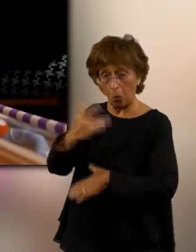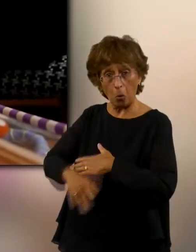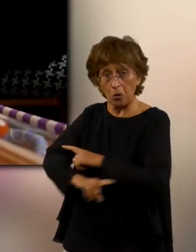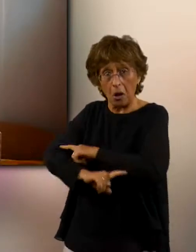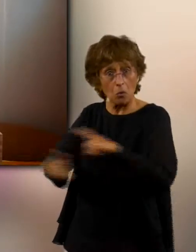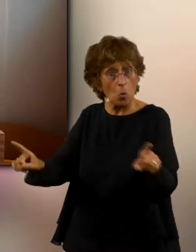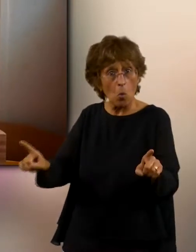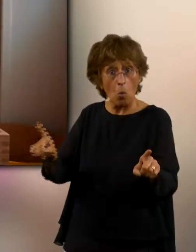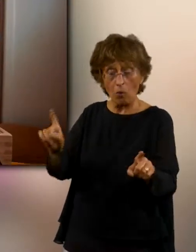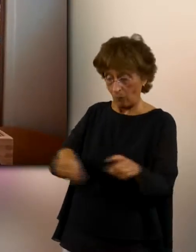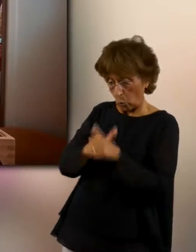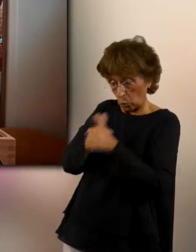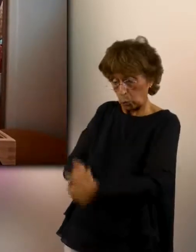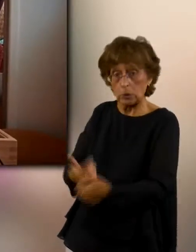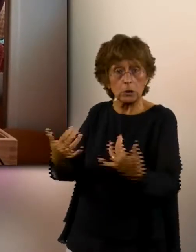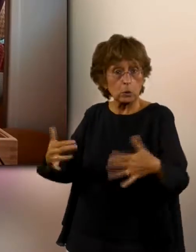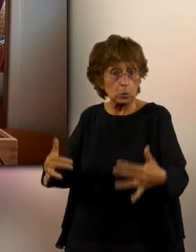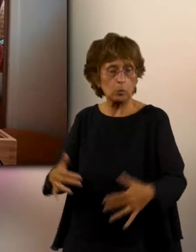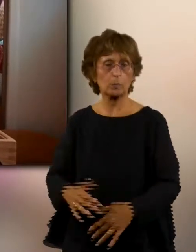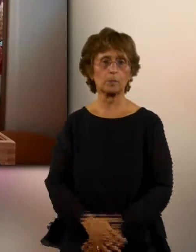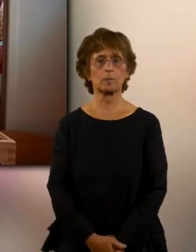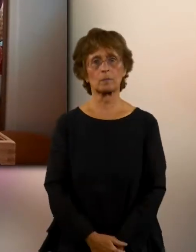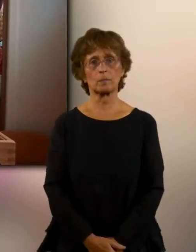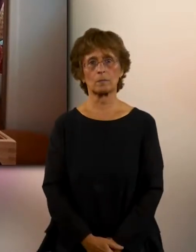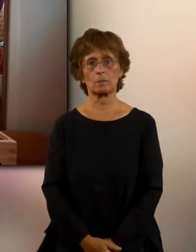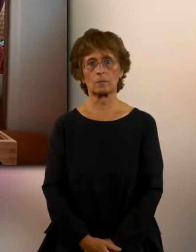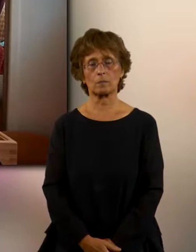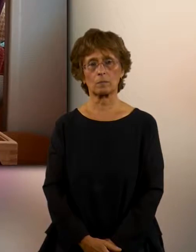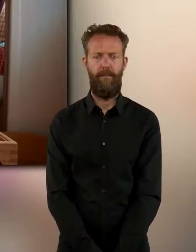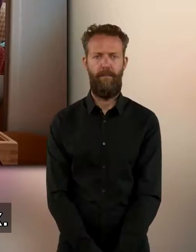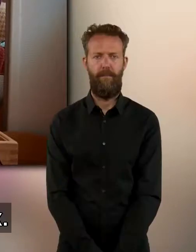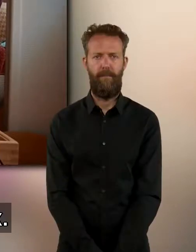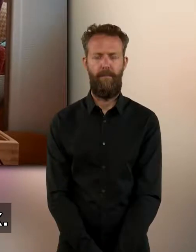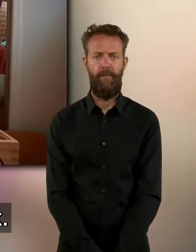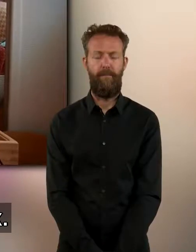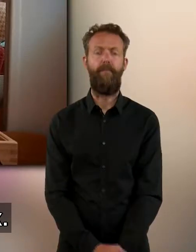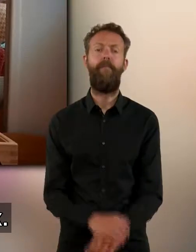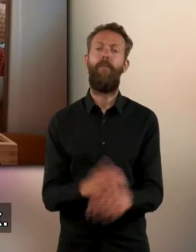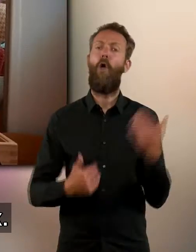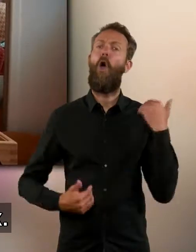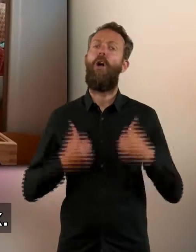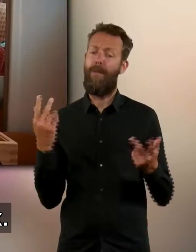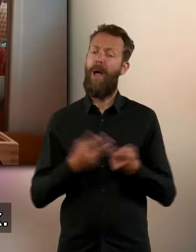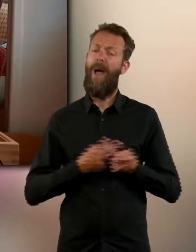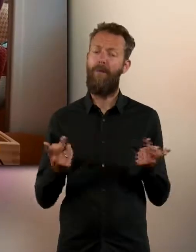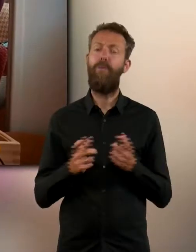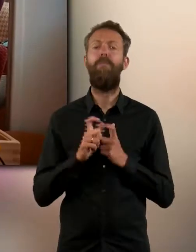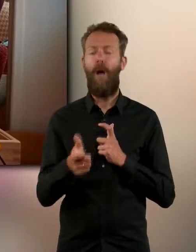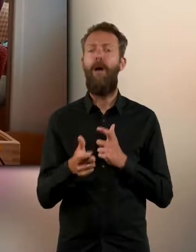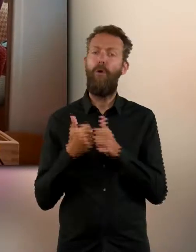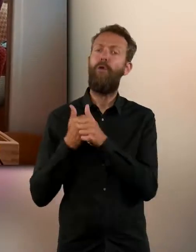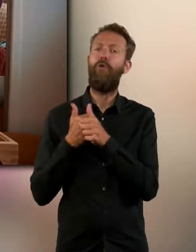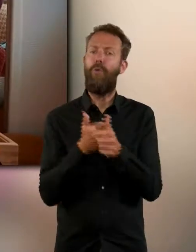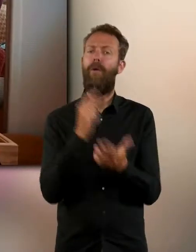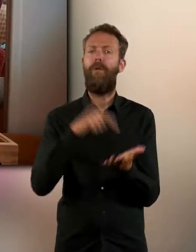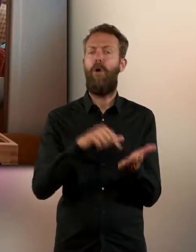suivi. Non, tu veux pas mettre dessus. Oh, ouais, tu le mets, regarde. Ah oui, ça marche pas comme tu veux, hein. Depuis l'annonce